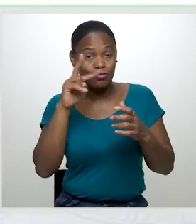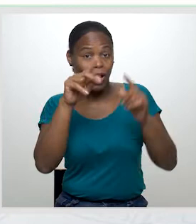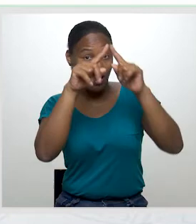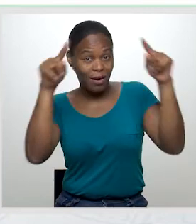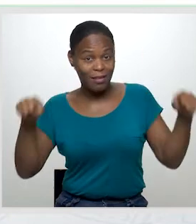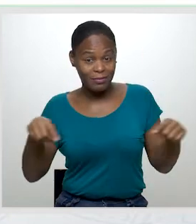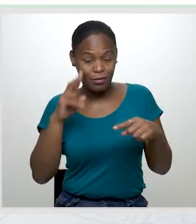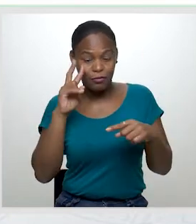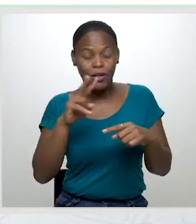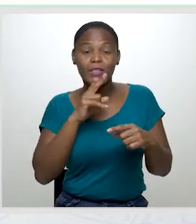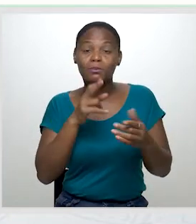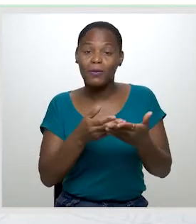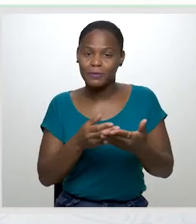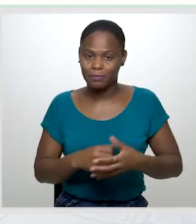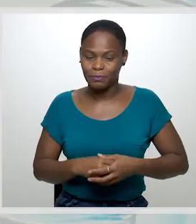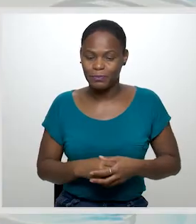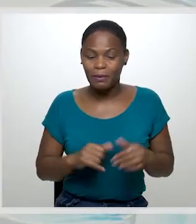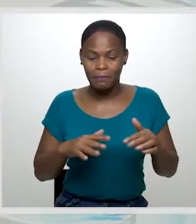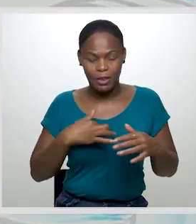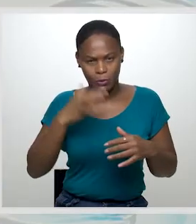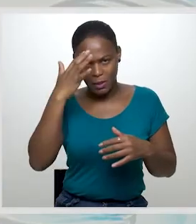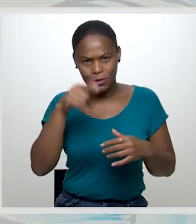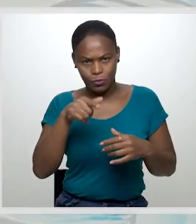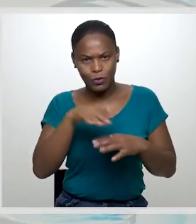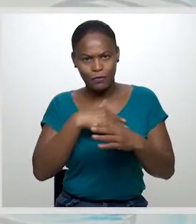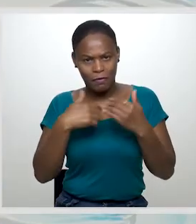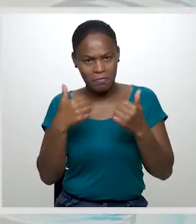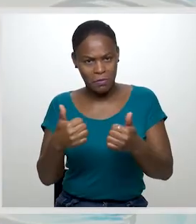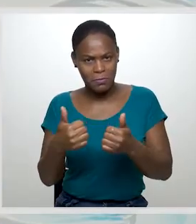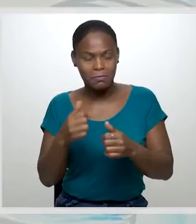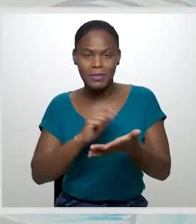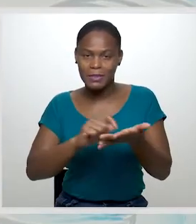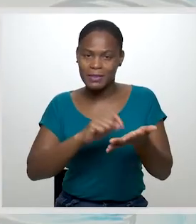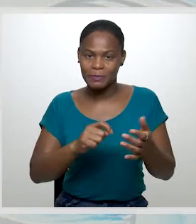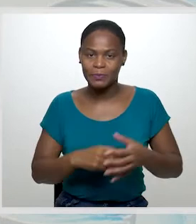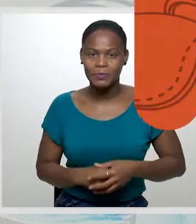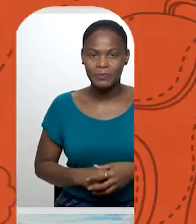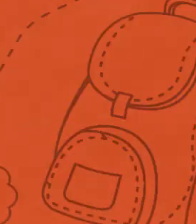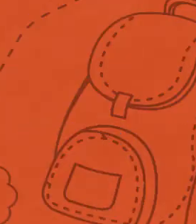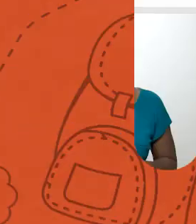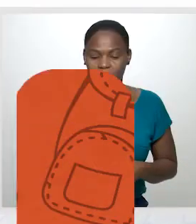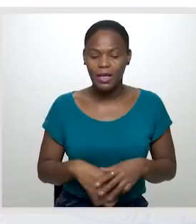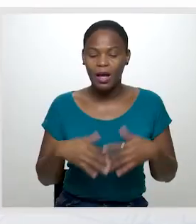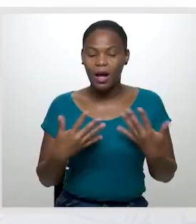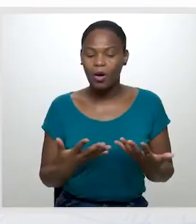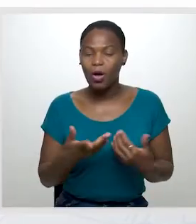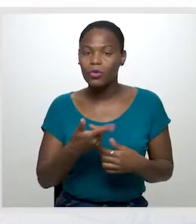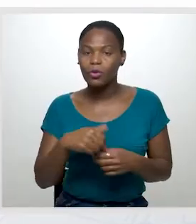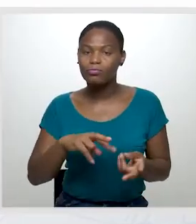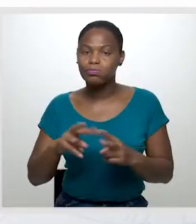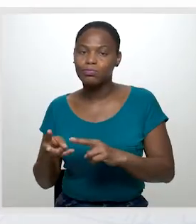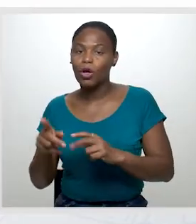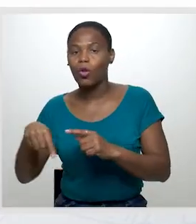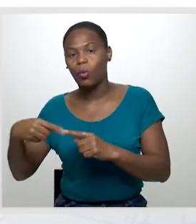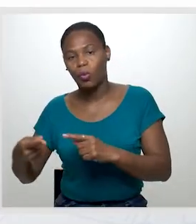écran, voici les réponses. Mais je pense que tu les as très bien, tu as très bien fait cet exercice. Maintenant, nous allons passer